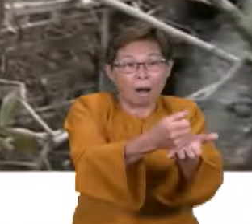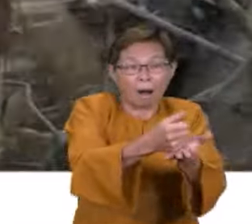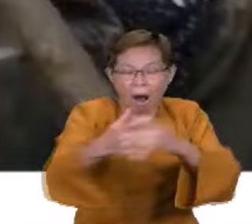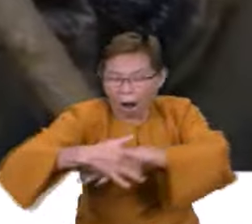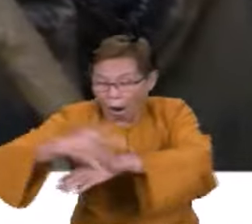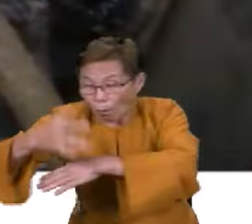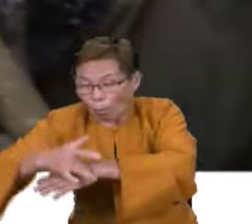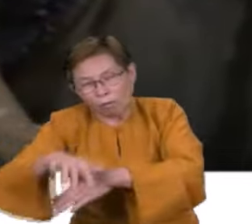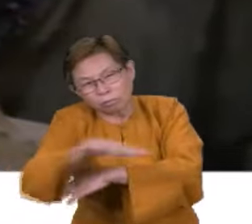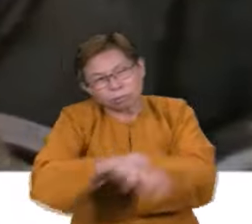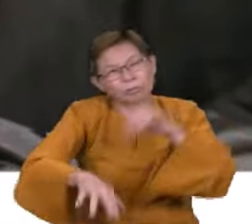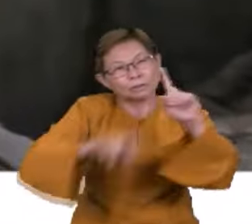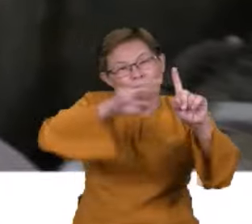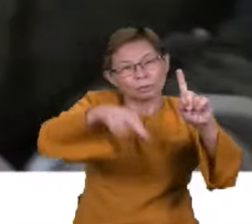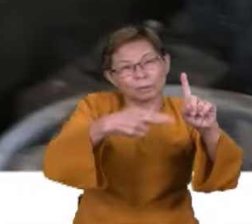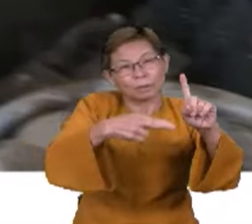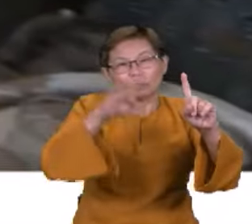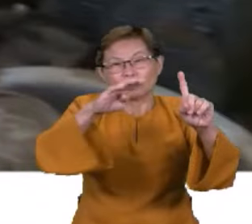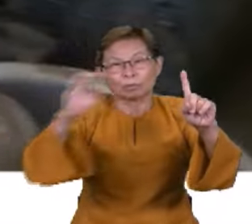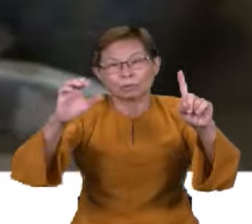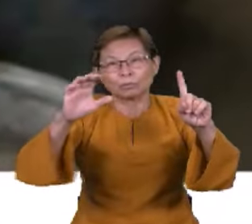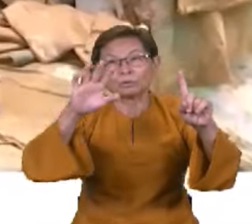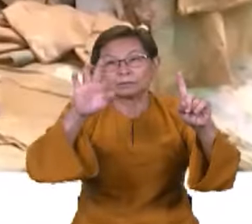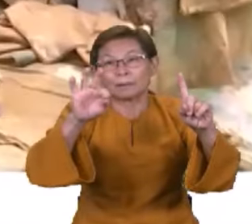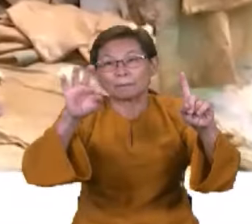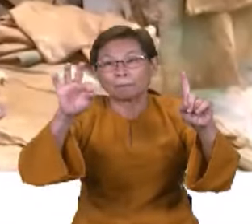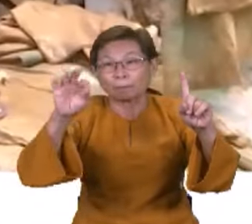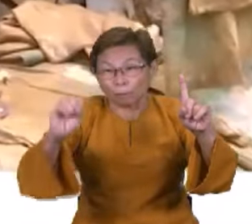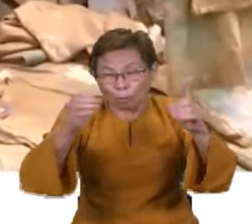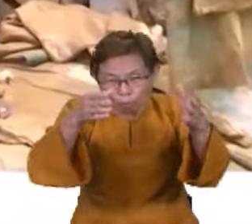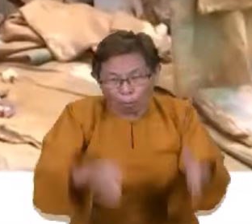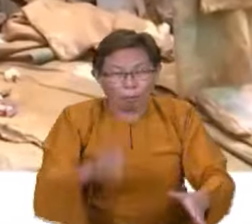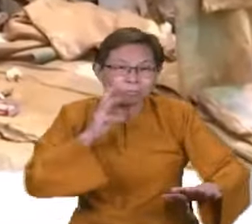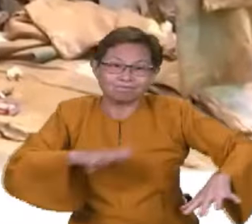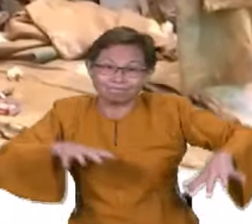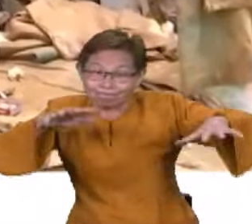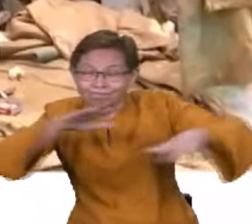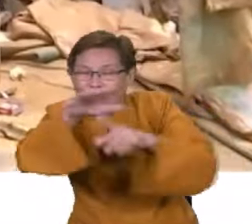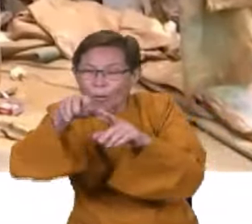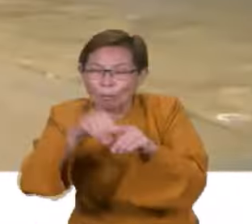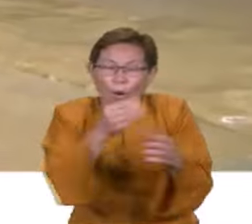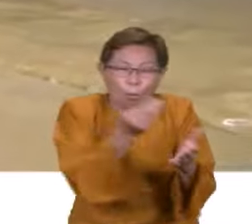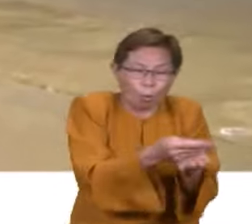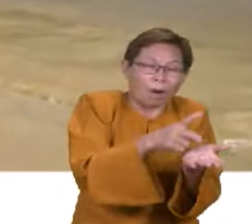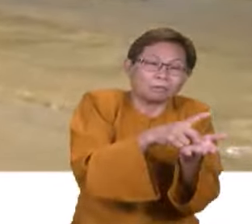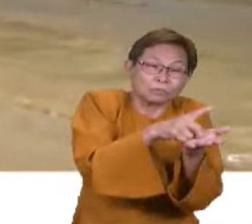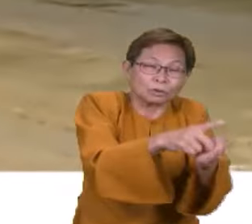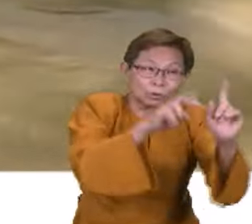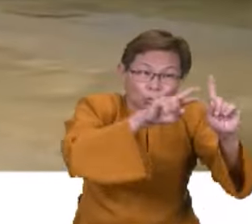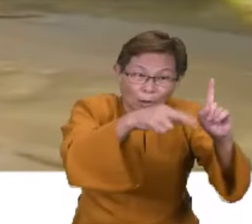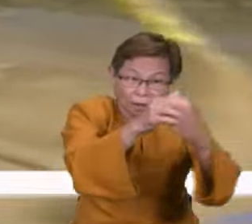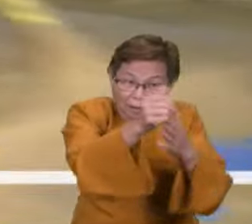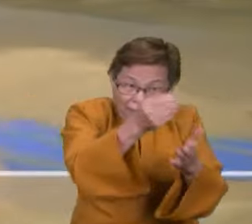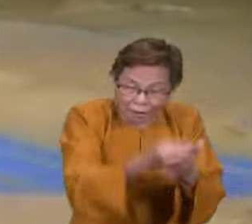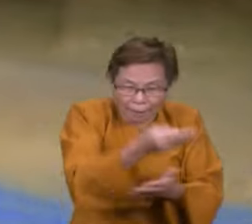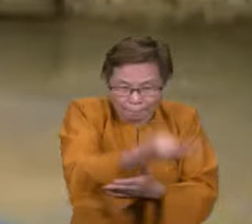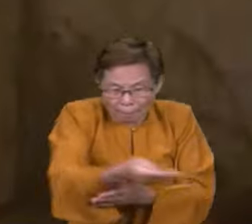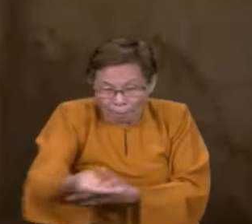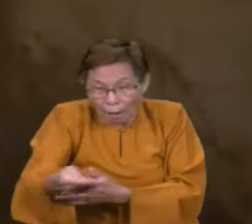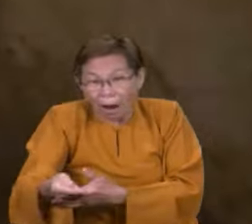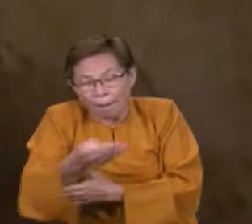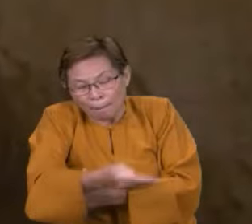awal kepada kira-kira 1,490 penduduk terjejas. Ia melibatkan wang ihsan RM1,000, barangan